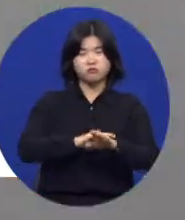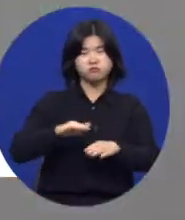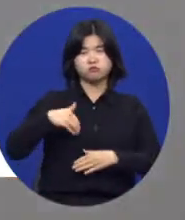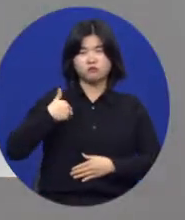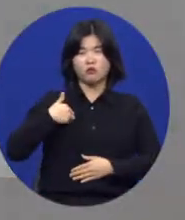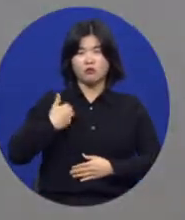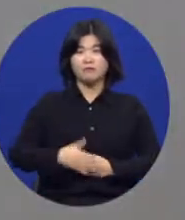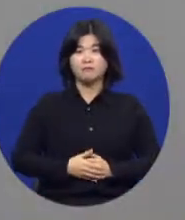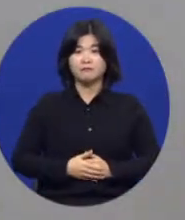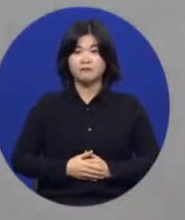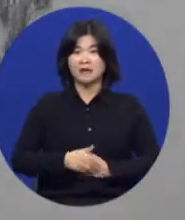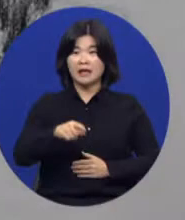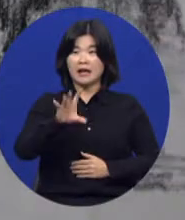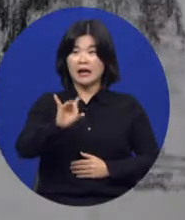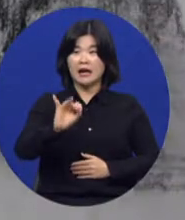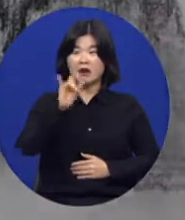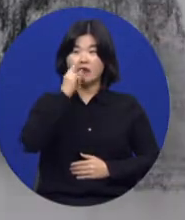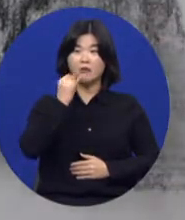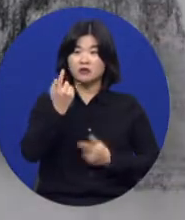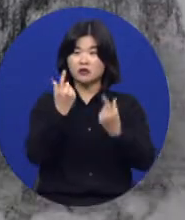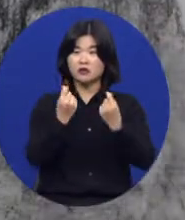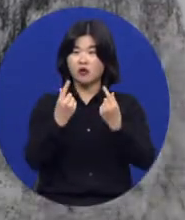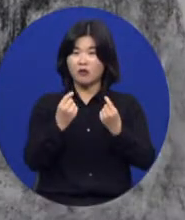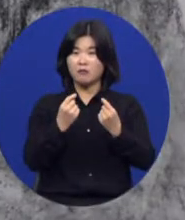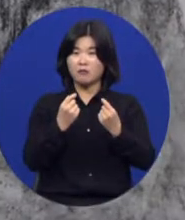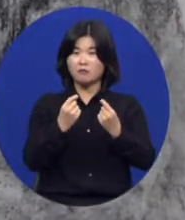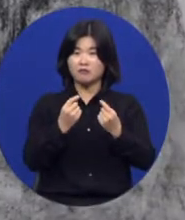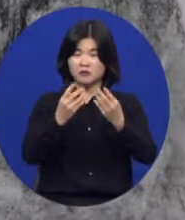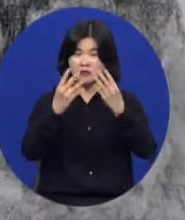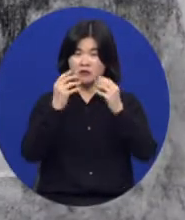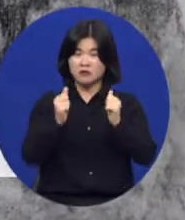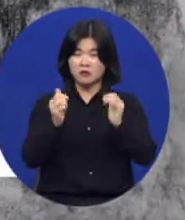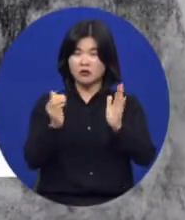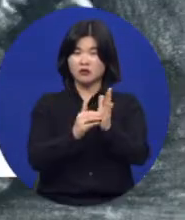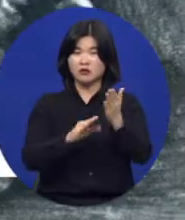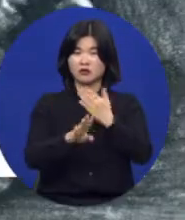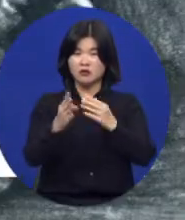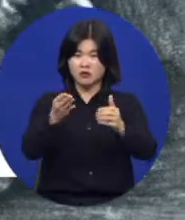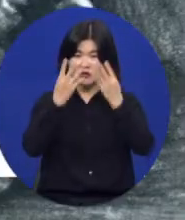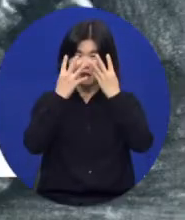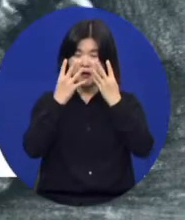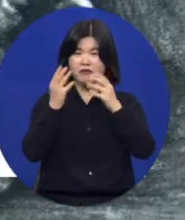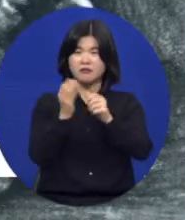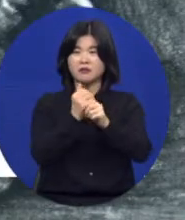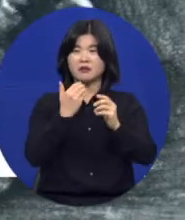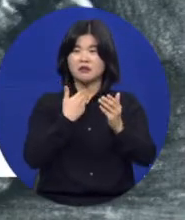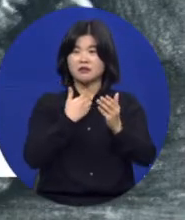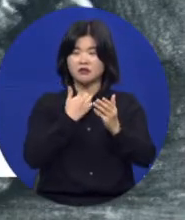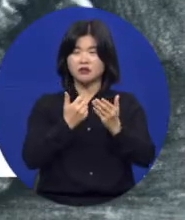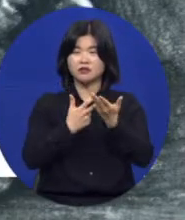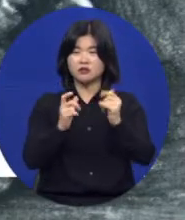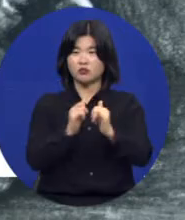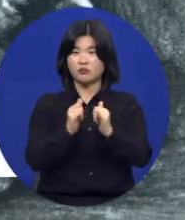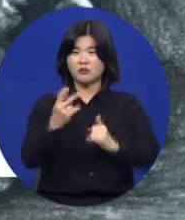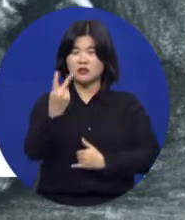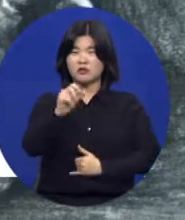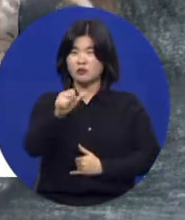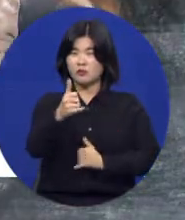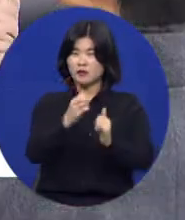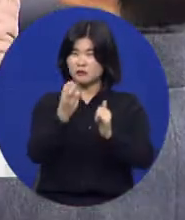모르고. 강 씨의 어머니처럼 4.3 당시 군사 재판을 받고 형무소에 끌려간 제주도민은